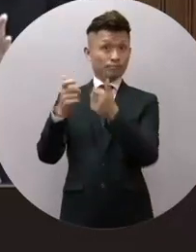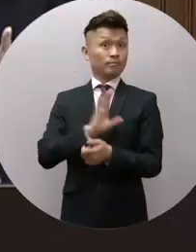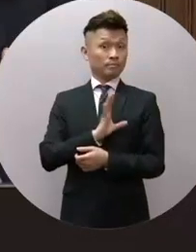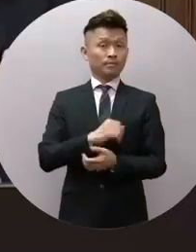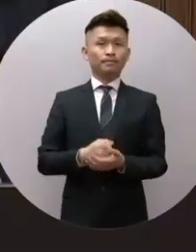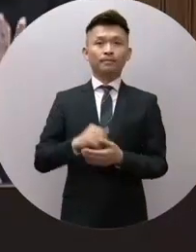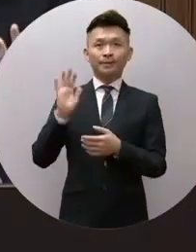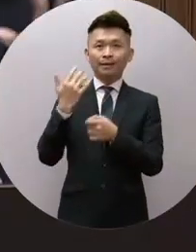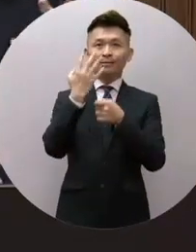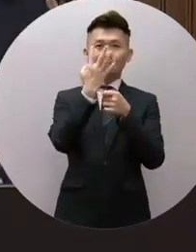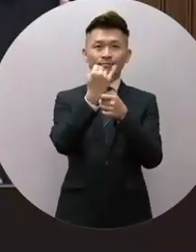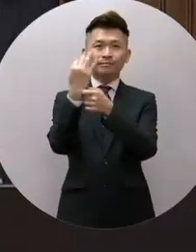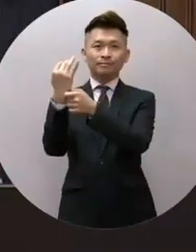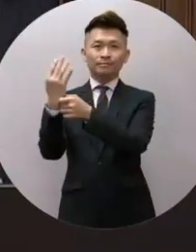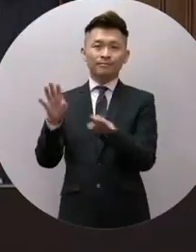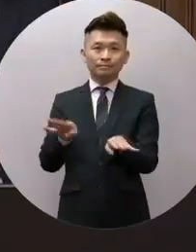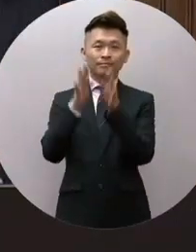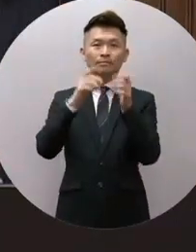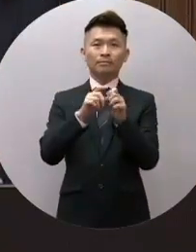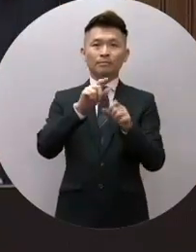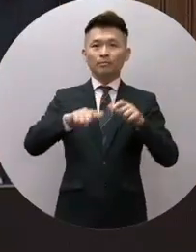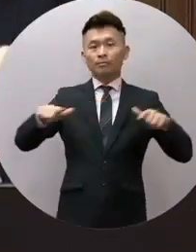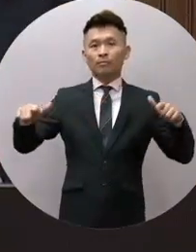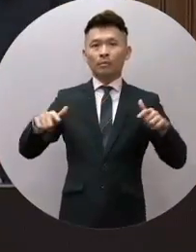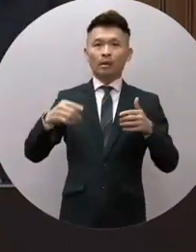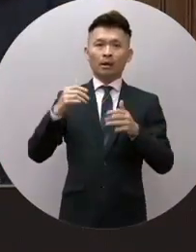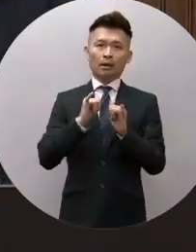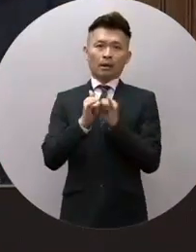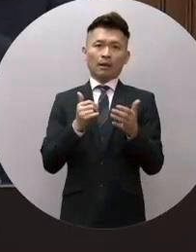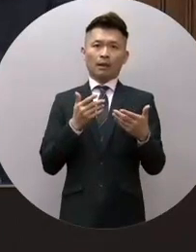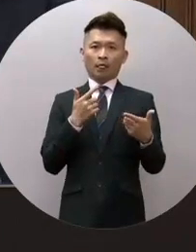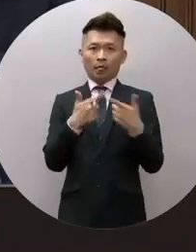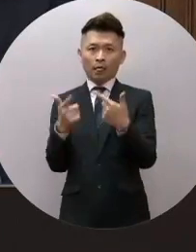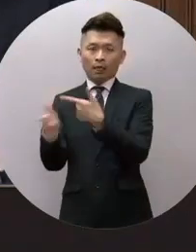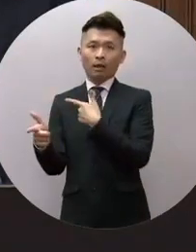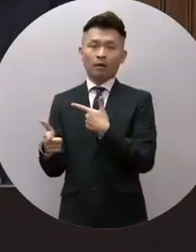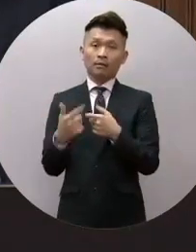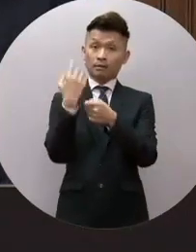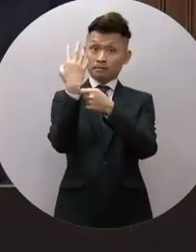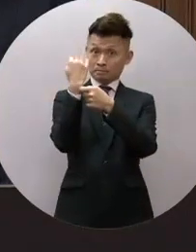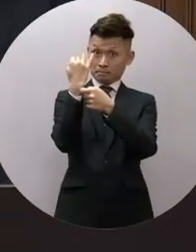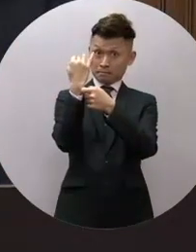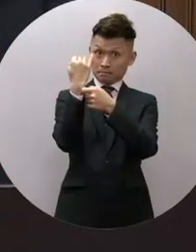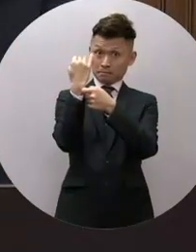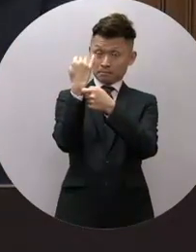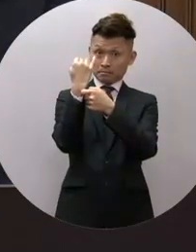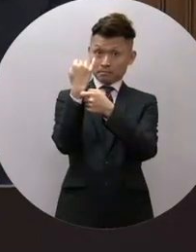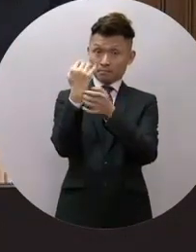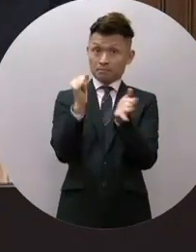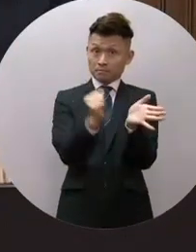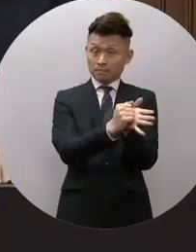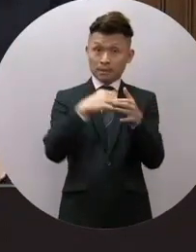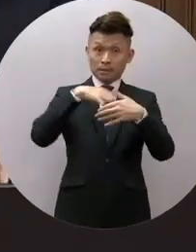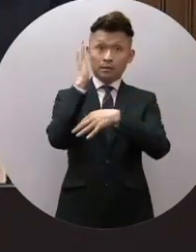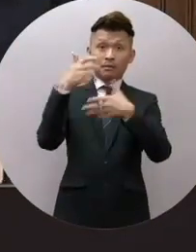但是因为年限的不同，有很多的百姓他其实就不适用。那这个年限的出现，就是在内政